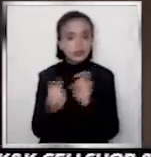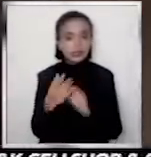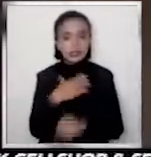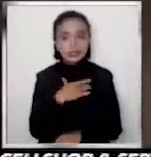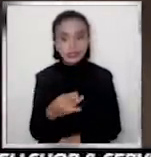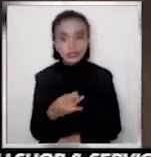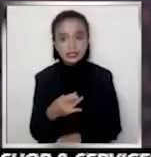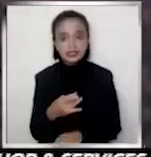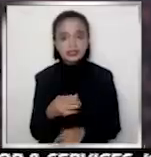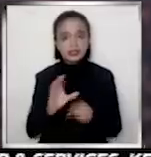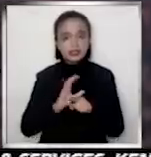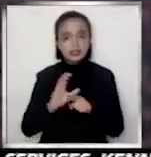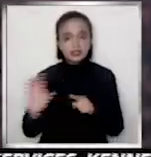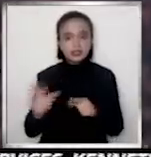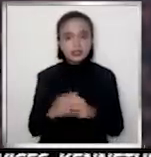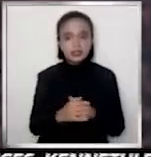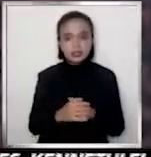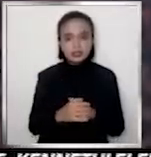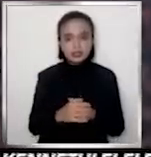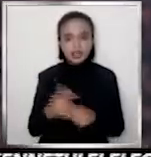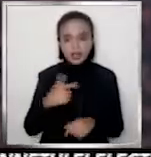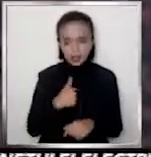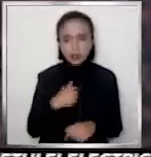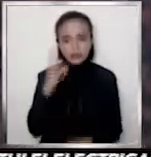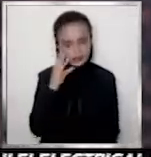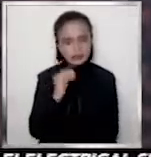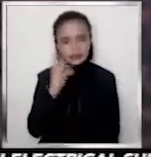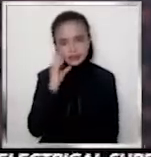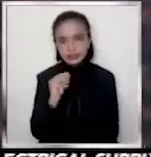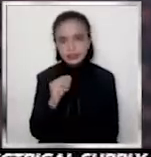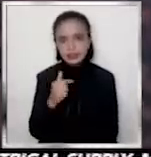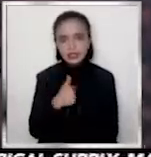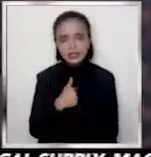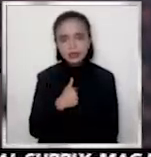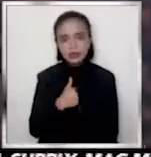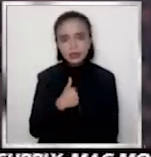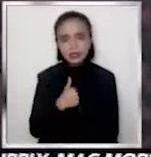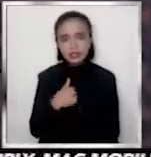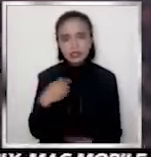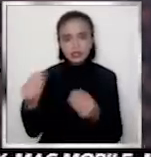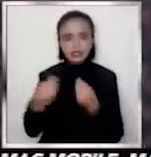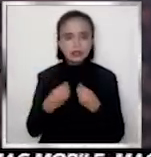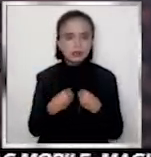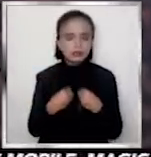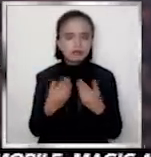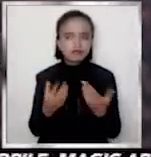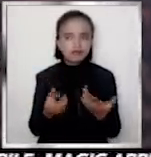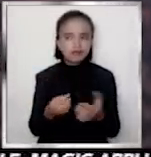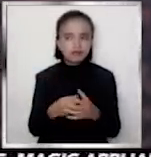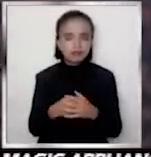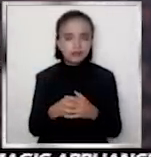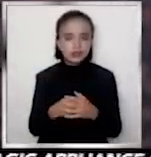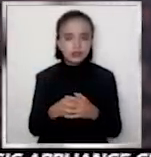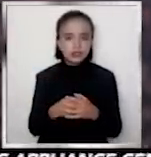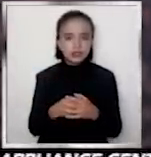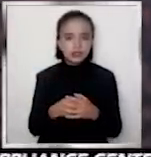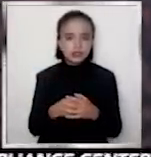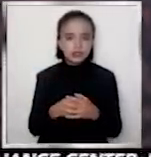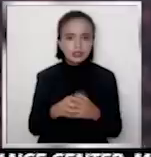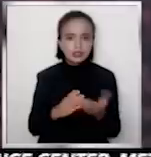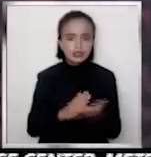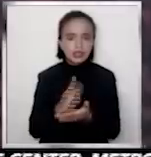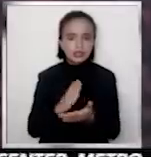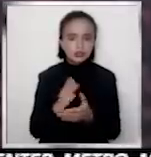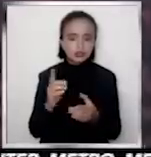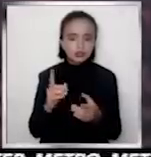kanyang karera. Naranasan ko naman na I was given some right to kind of approve certain things that